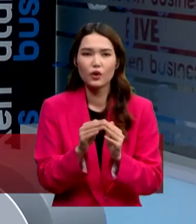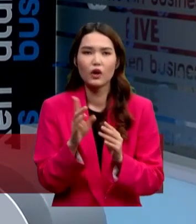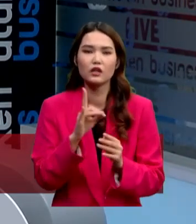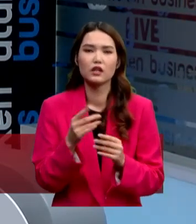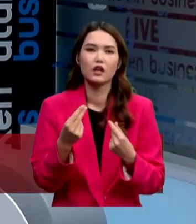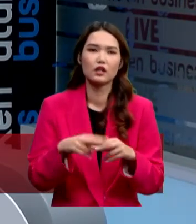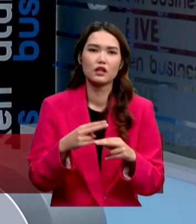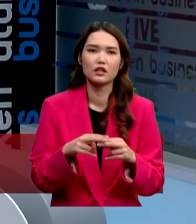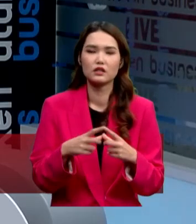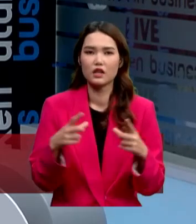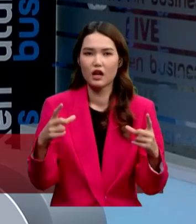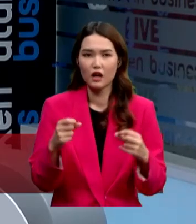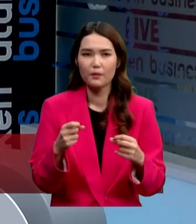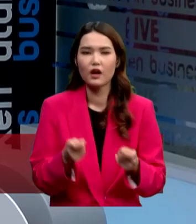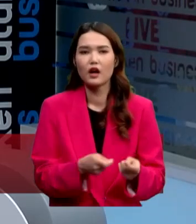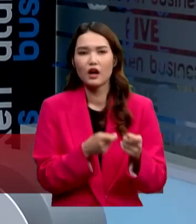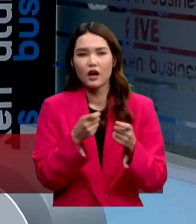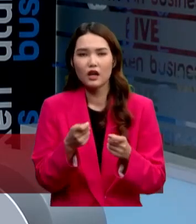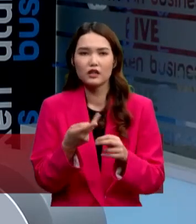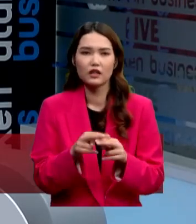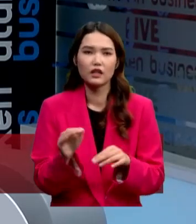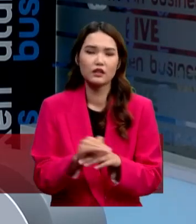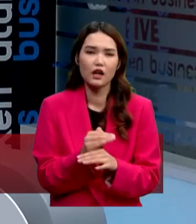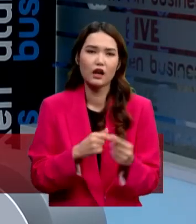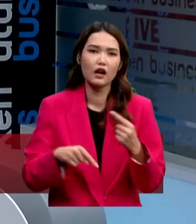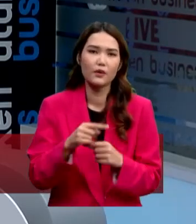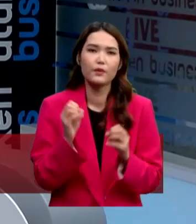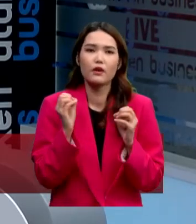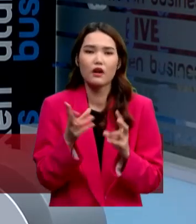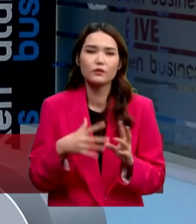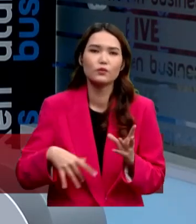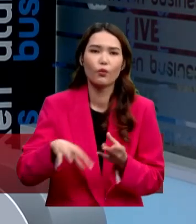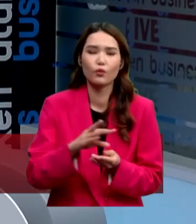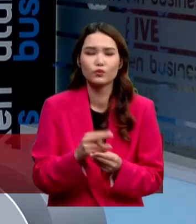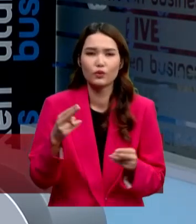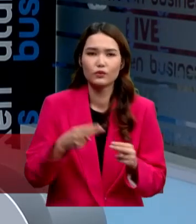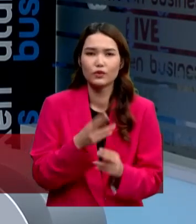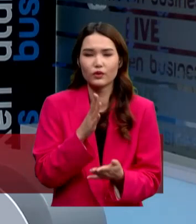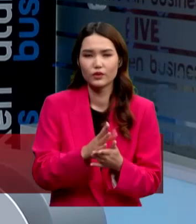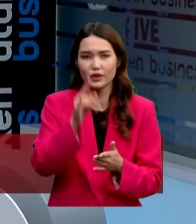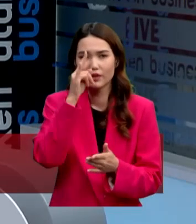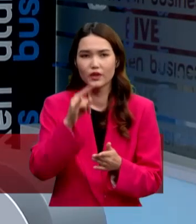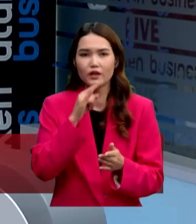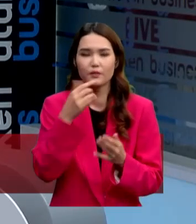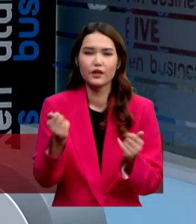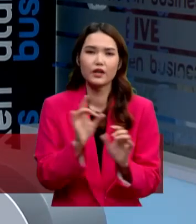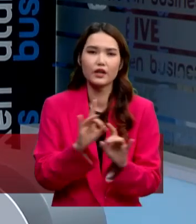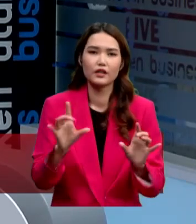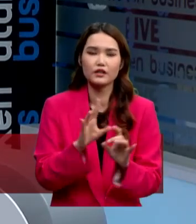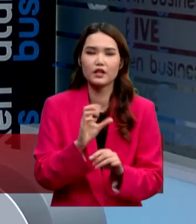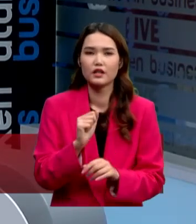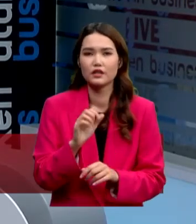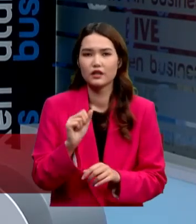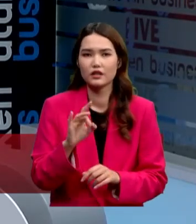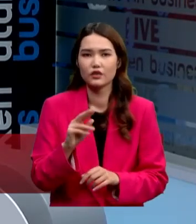в безналичном расчете. Понесут ли за это наказание предприниматели и как в целом нововведение отразится на казахстанцах, расскажет мой